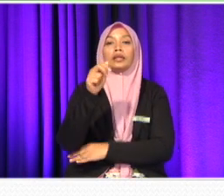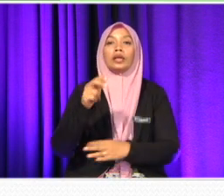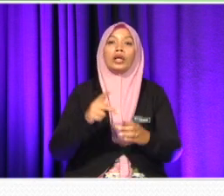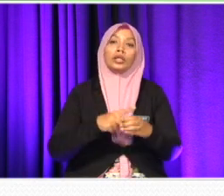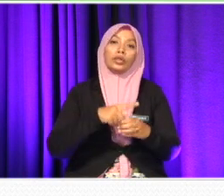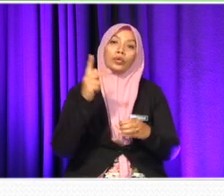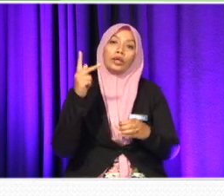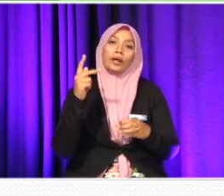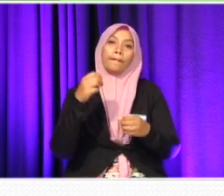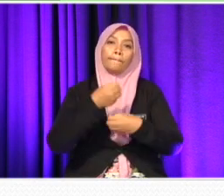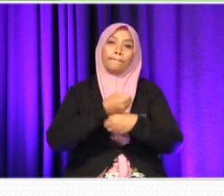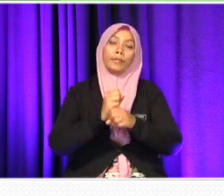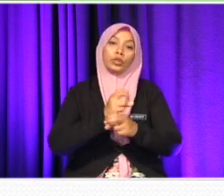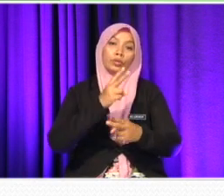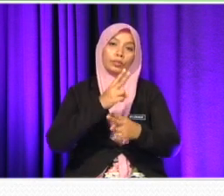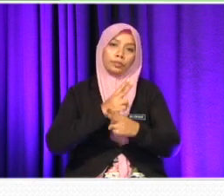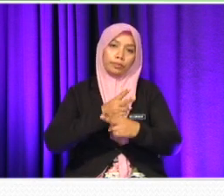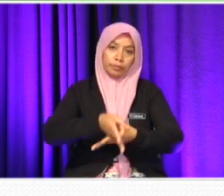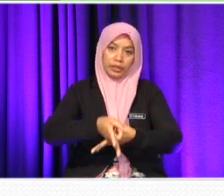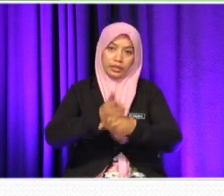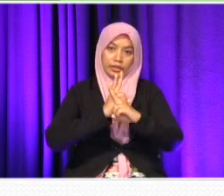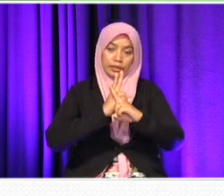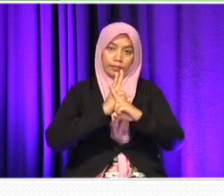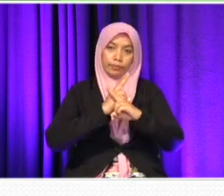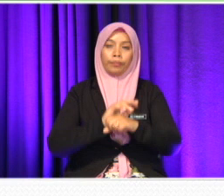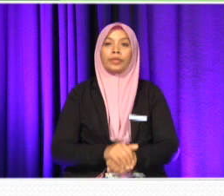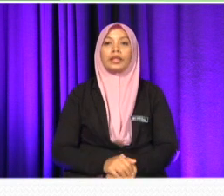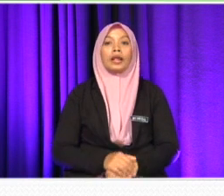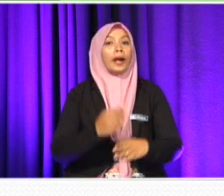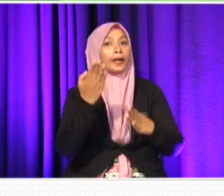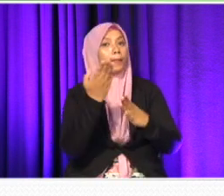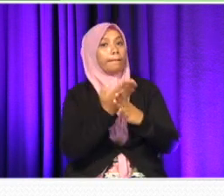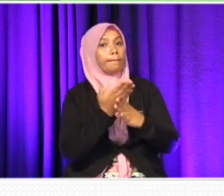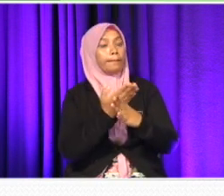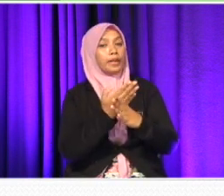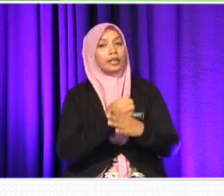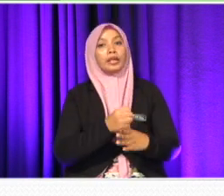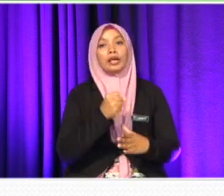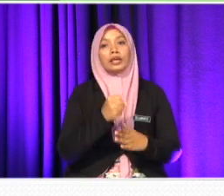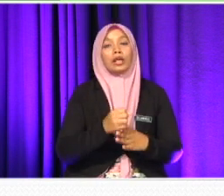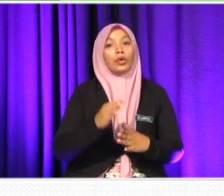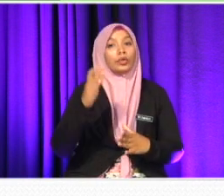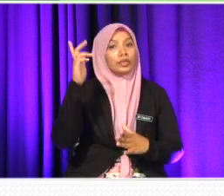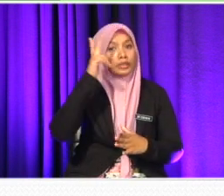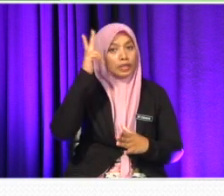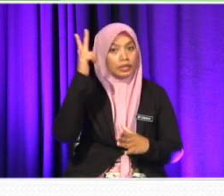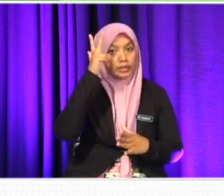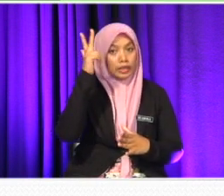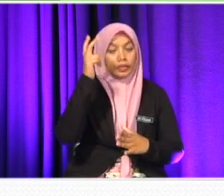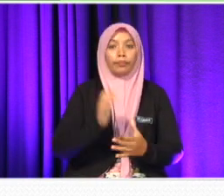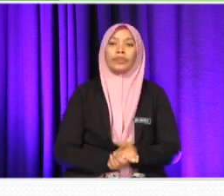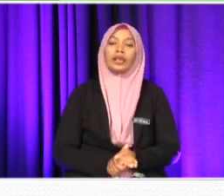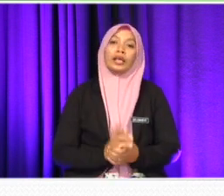pinjaman soalnya istri keuangan dan agensi kerajaan mungkin si keuangan ini eee seperti